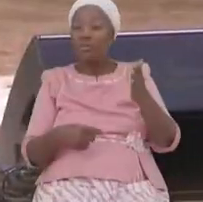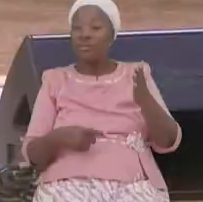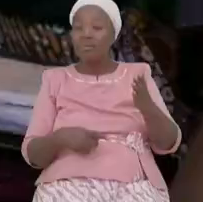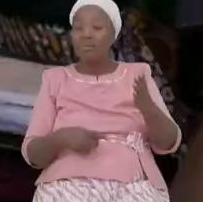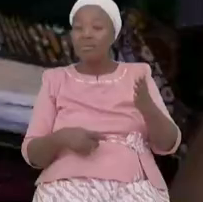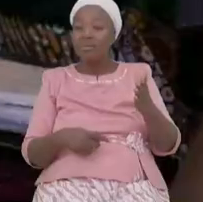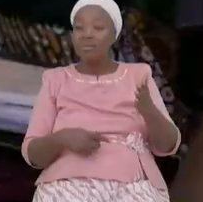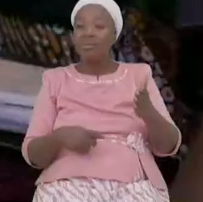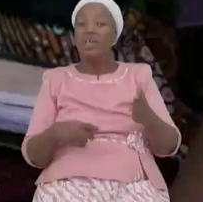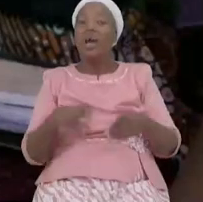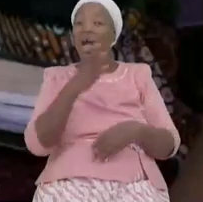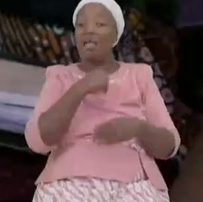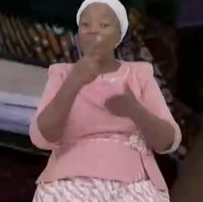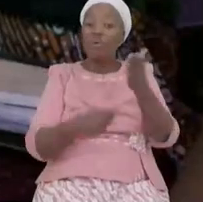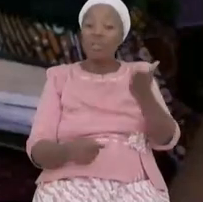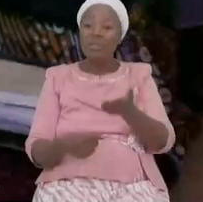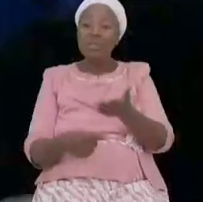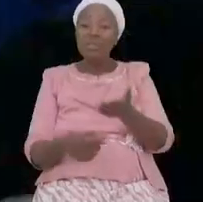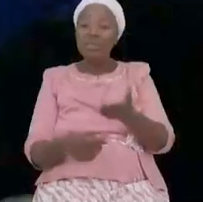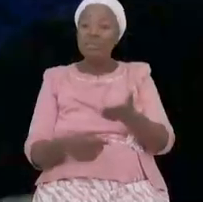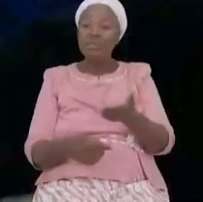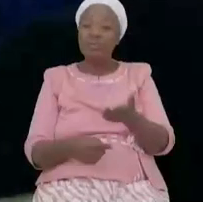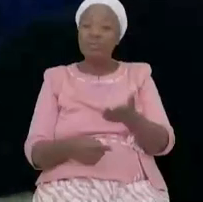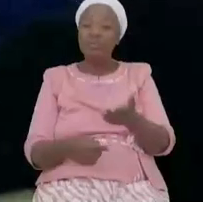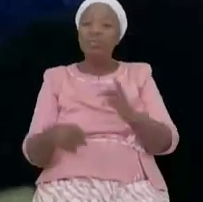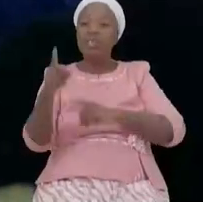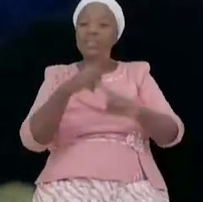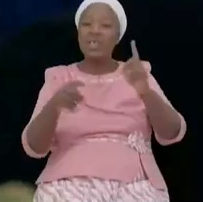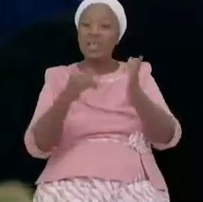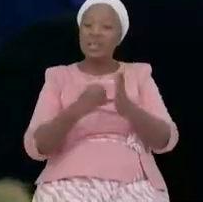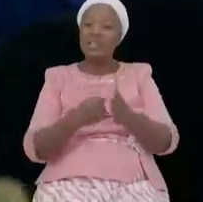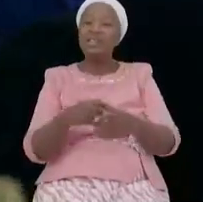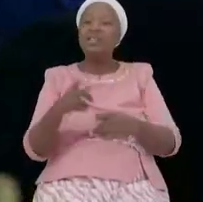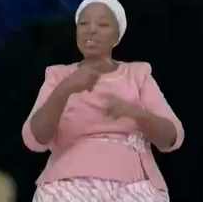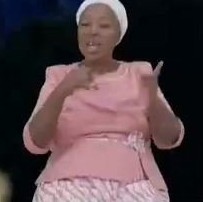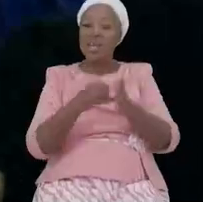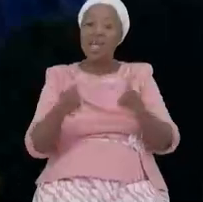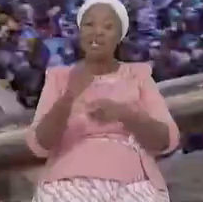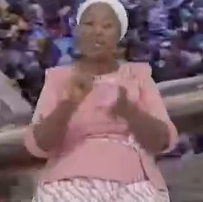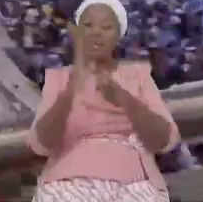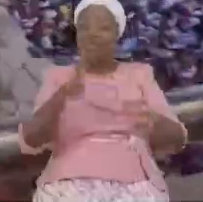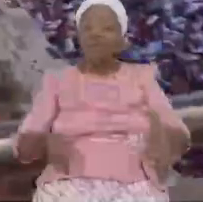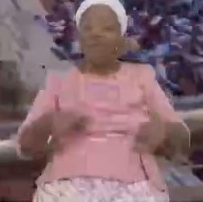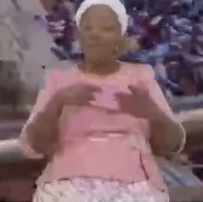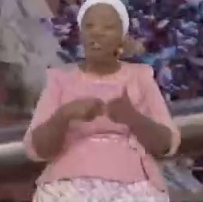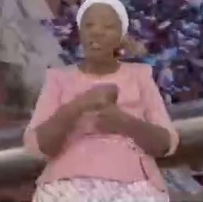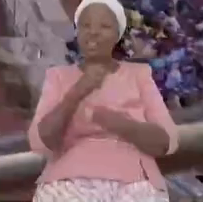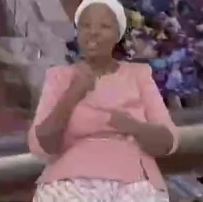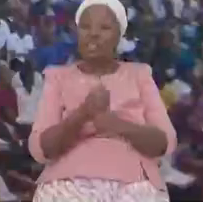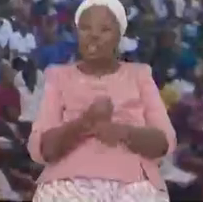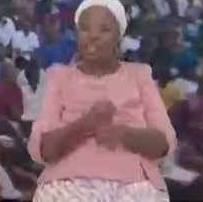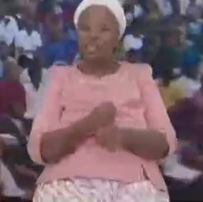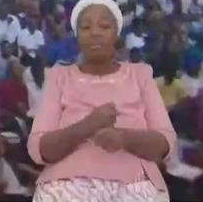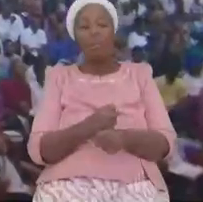dites-moi non, dites-moi comme si c'est ce que votre vie sera cette année et la sanctification